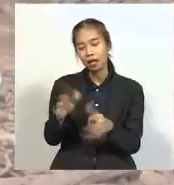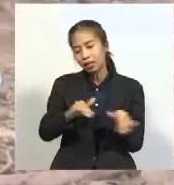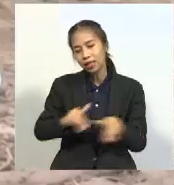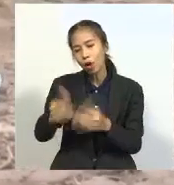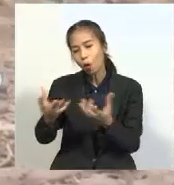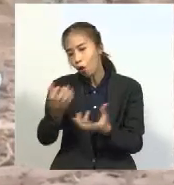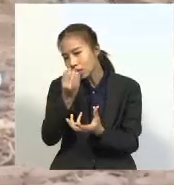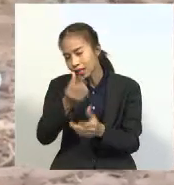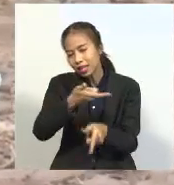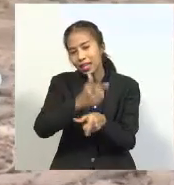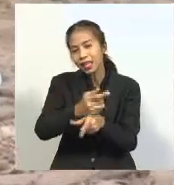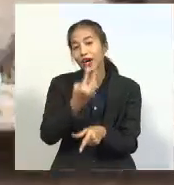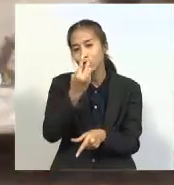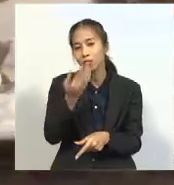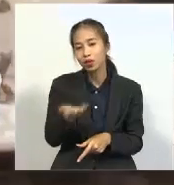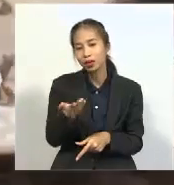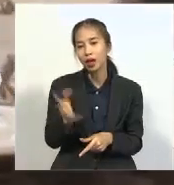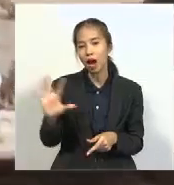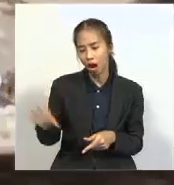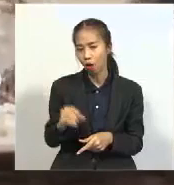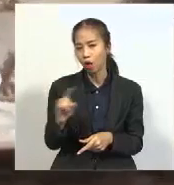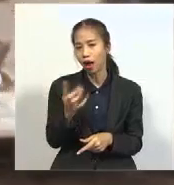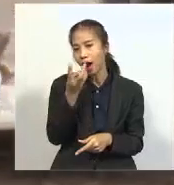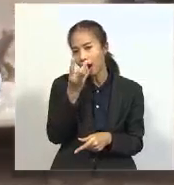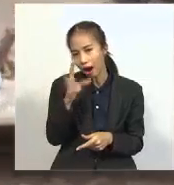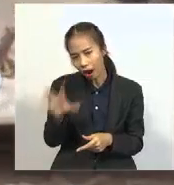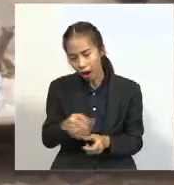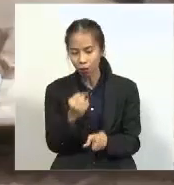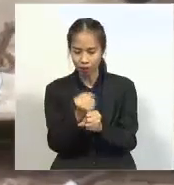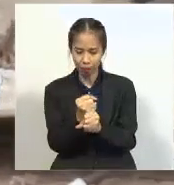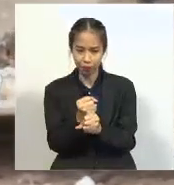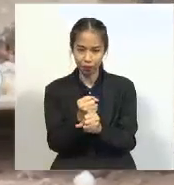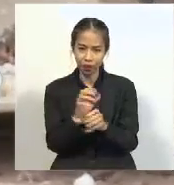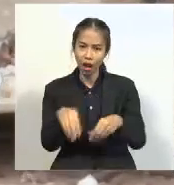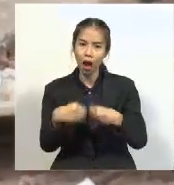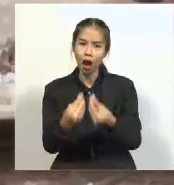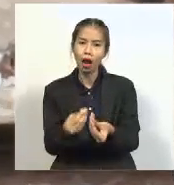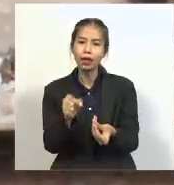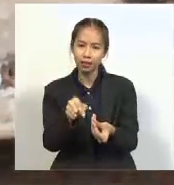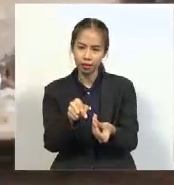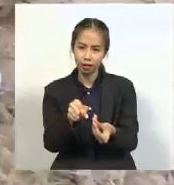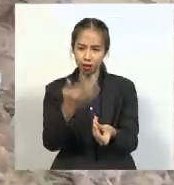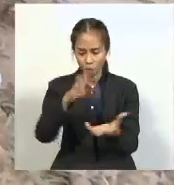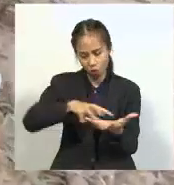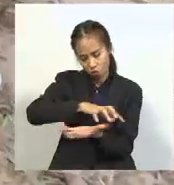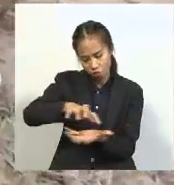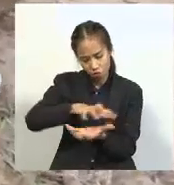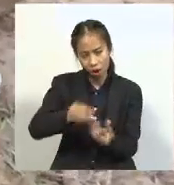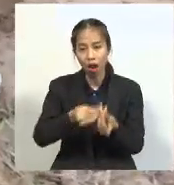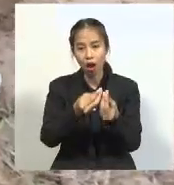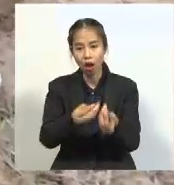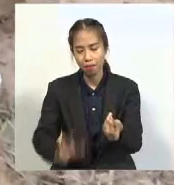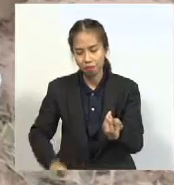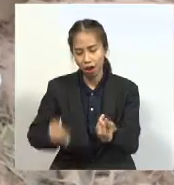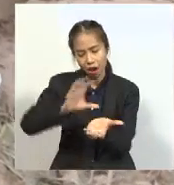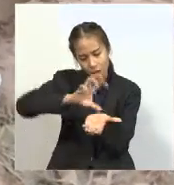ผู้ชมเห็นดูเห็นขนาดนี้นะคะก็จะเห็นได้ว่ามีการนำเอาอาหารสดแล้วก็อาหารเม็ดมารวมกันเพื่อที่จะให้สัตว์ได้ทานกันค่ะ